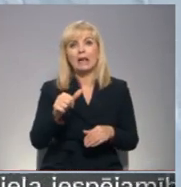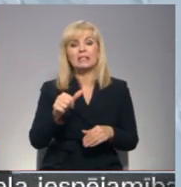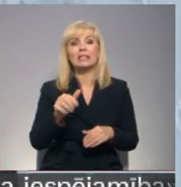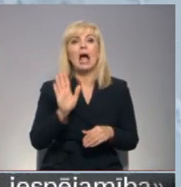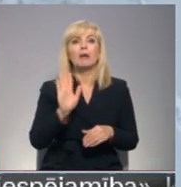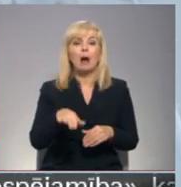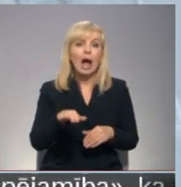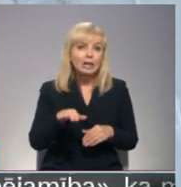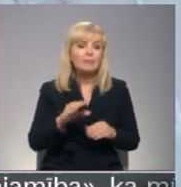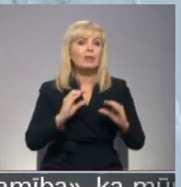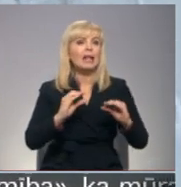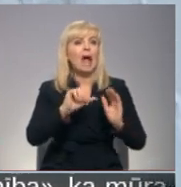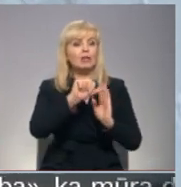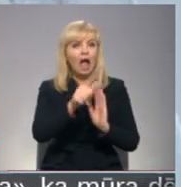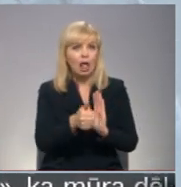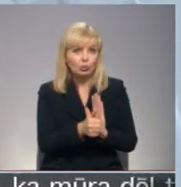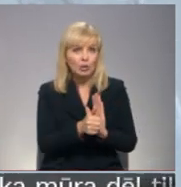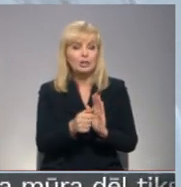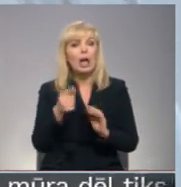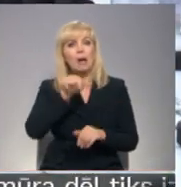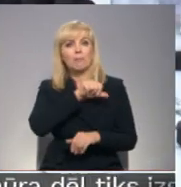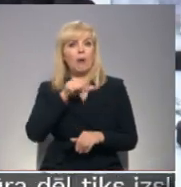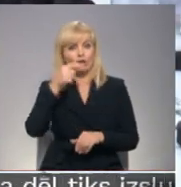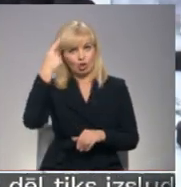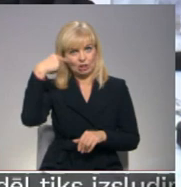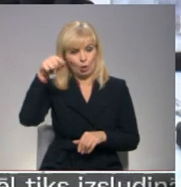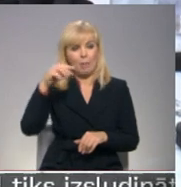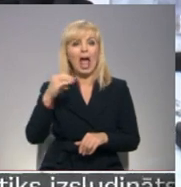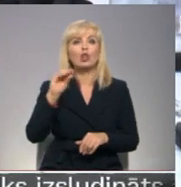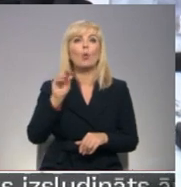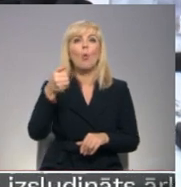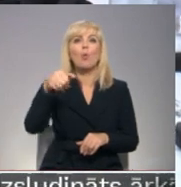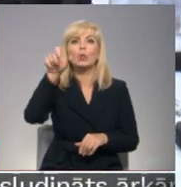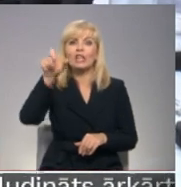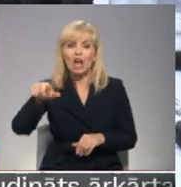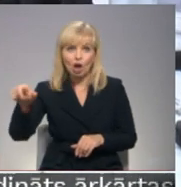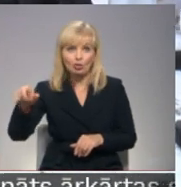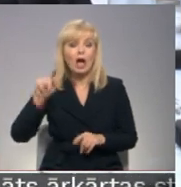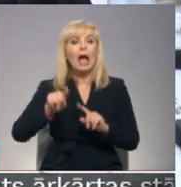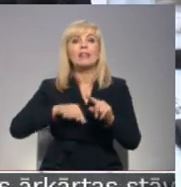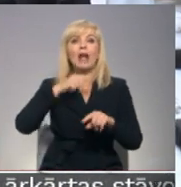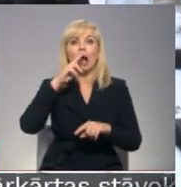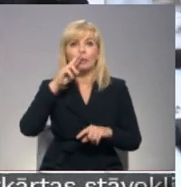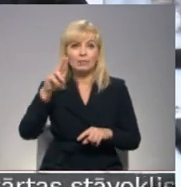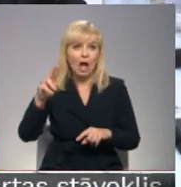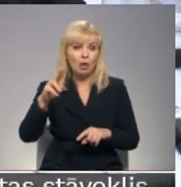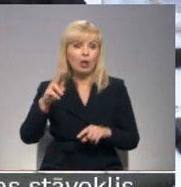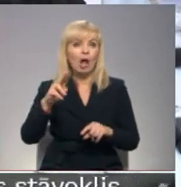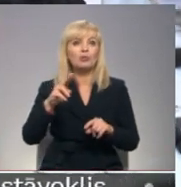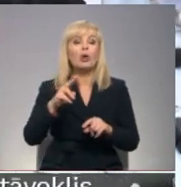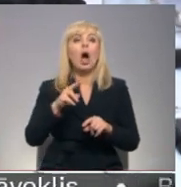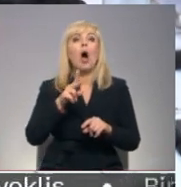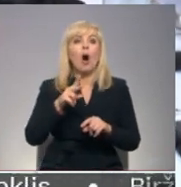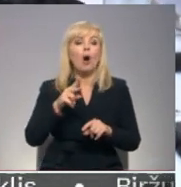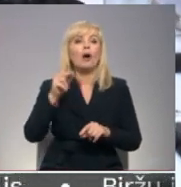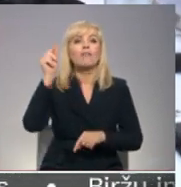ledus tevniecībai, esot radusies engurniekiem. Protams, mēs zinām, ka nākamajā nedēļā ir lielais skulptūra festivāls Jelgavā, un